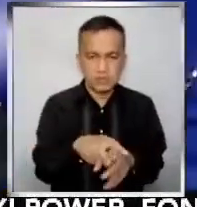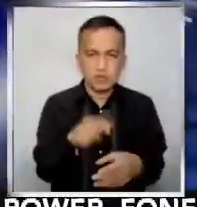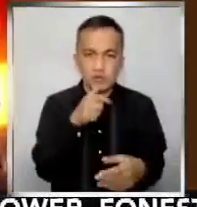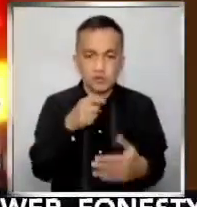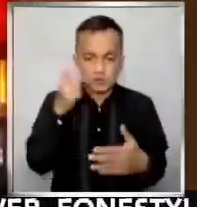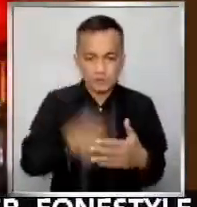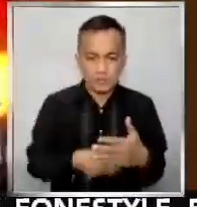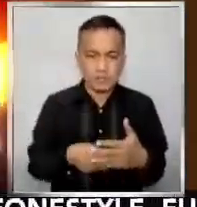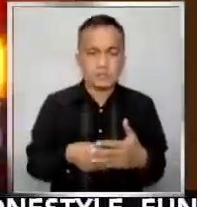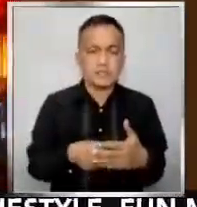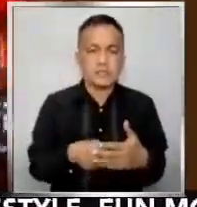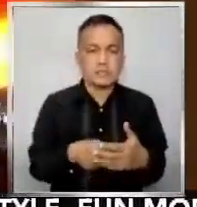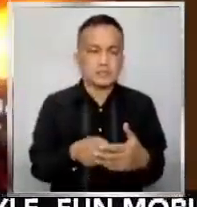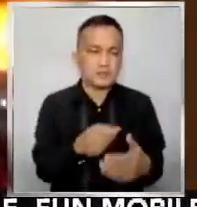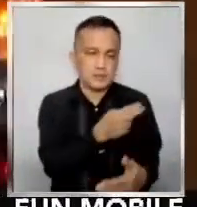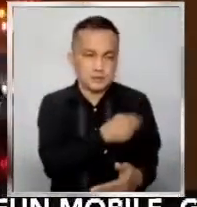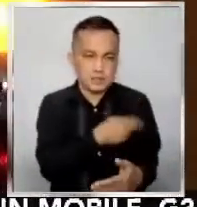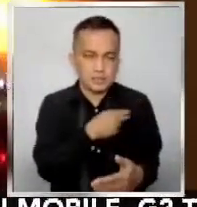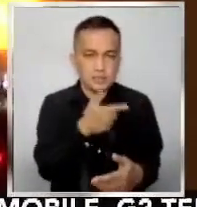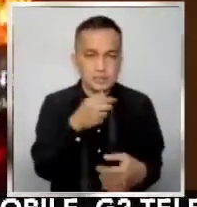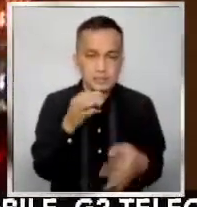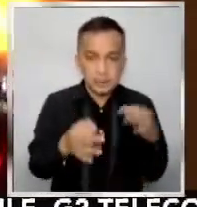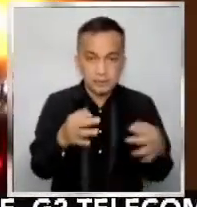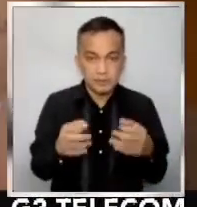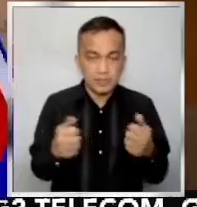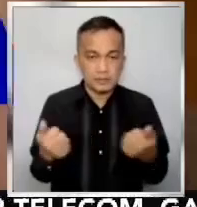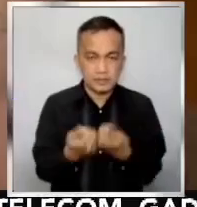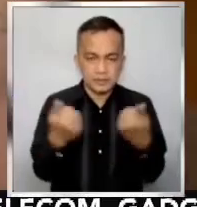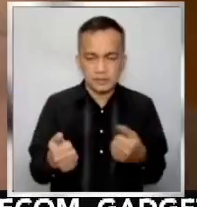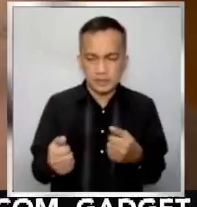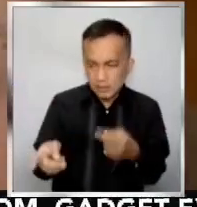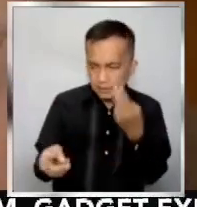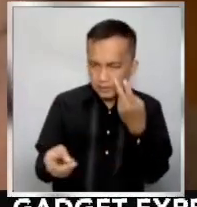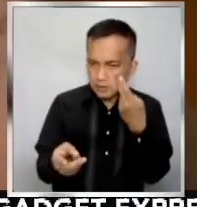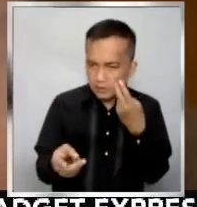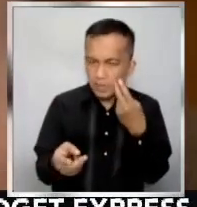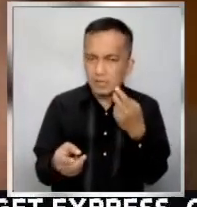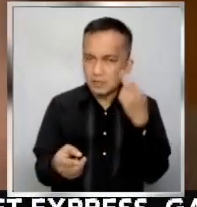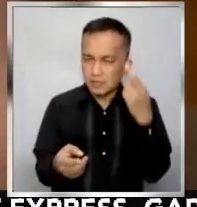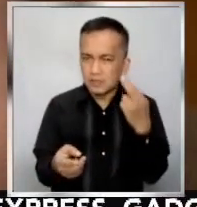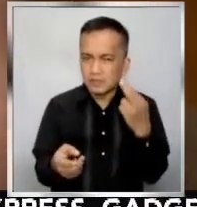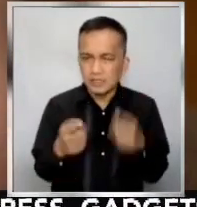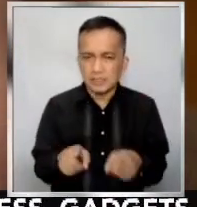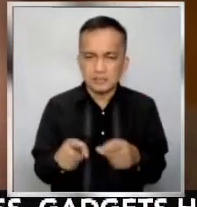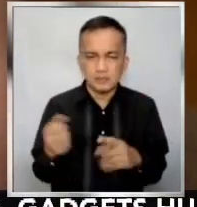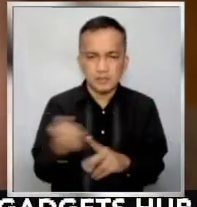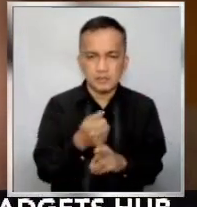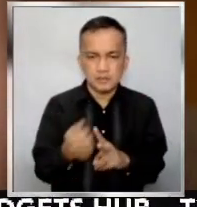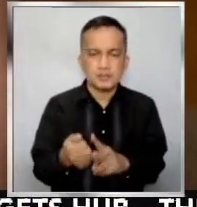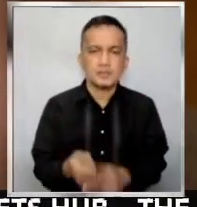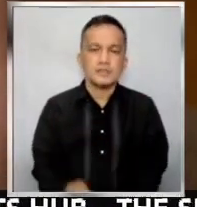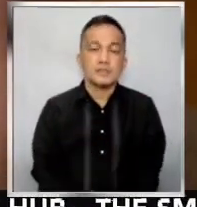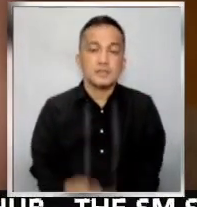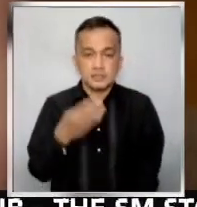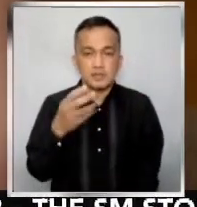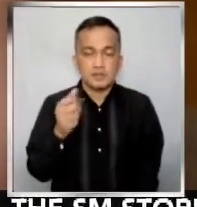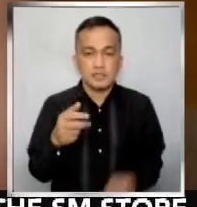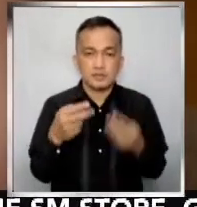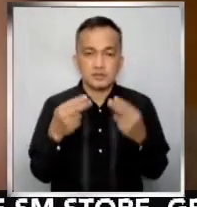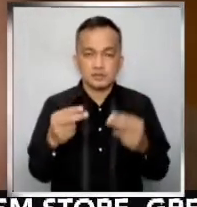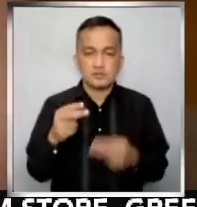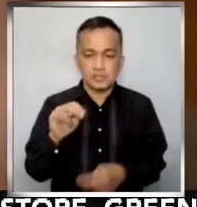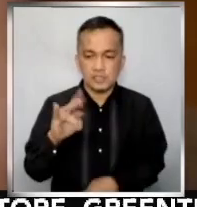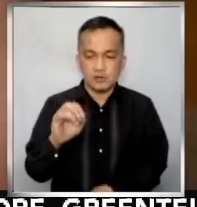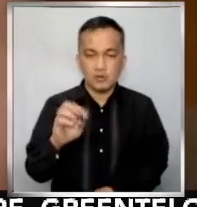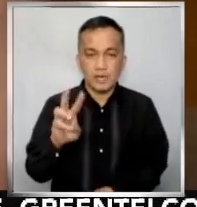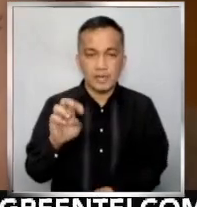maaksidente. Inaalam pa ang naging pinsala sa biktima. Para sa GMA Integrated News, Nico Wahe, nakatutok,